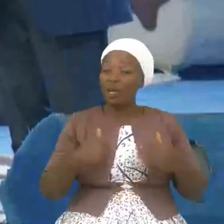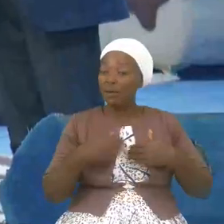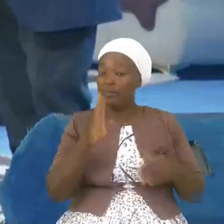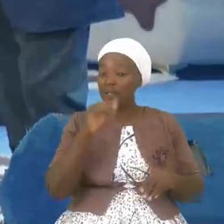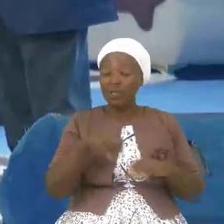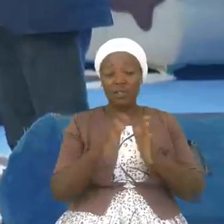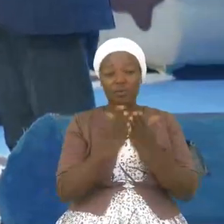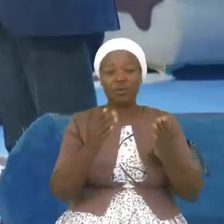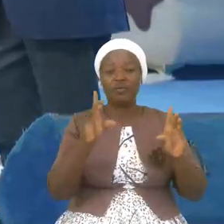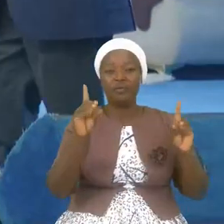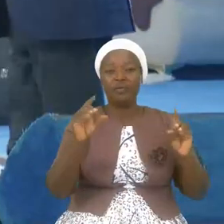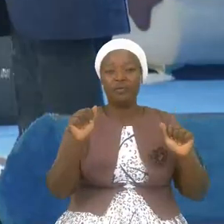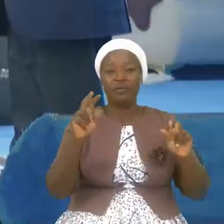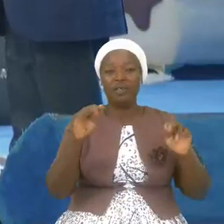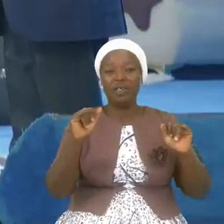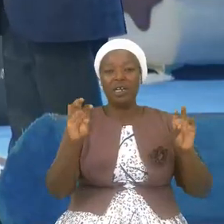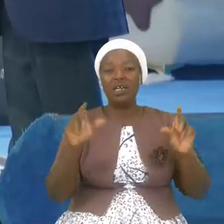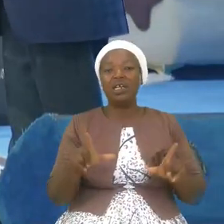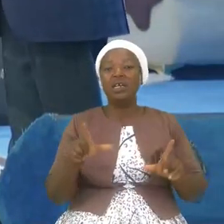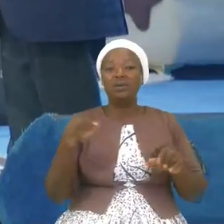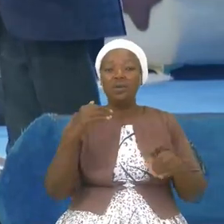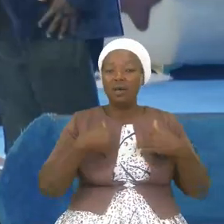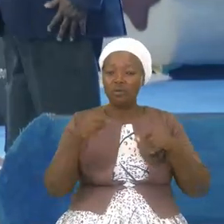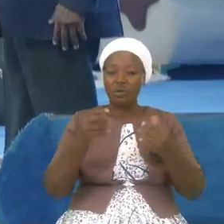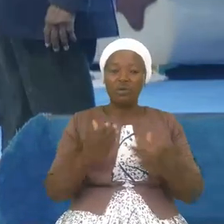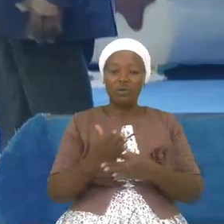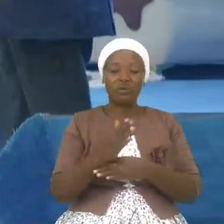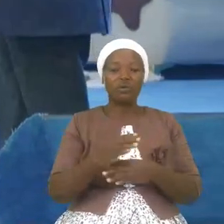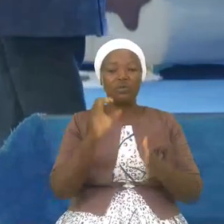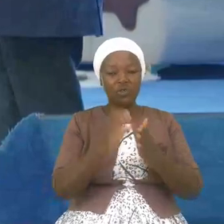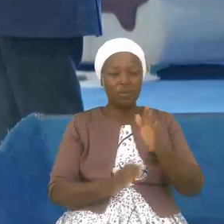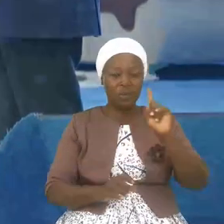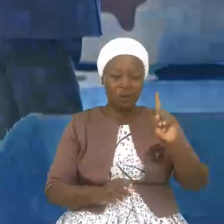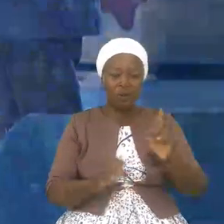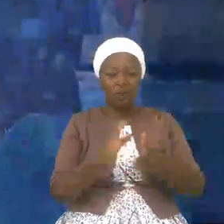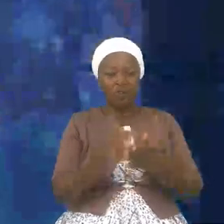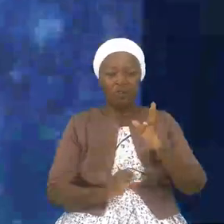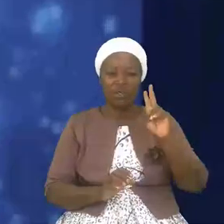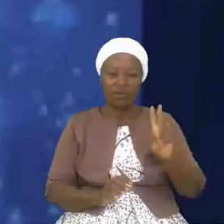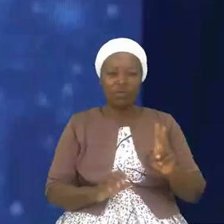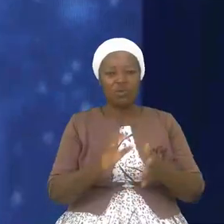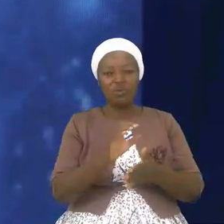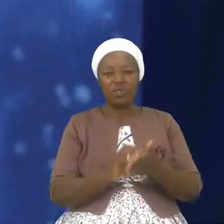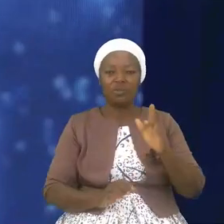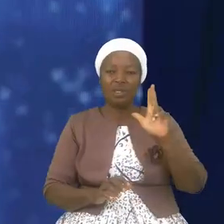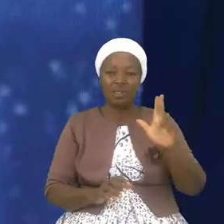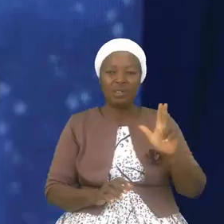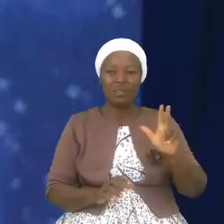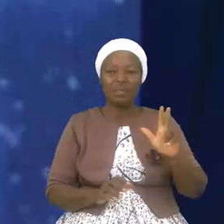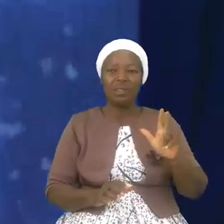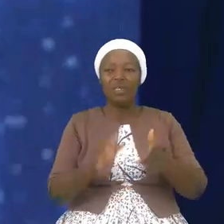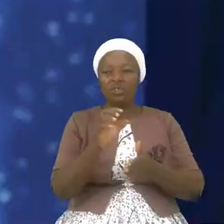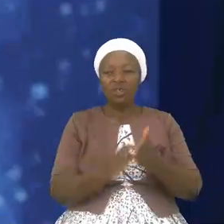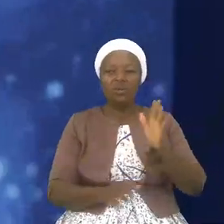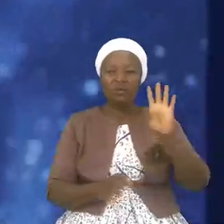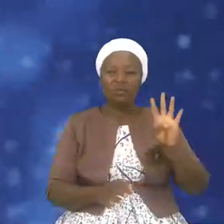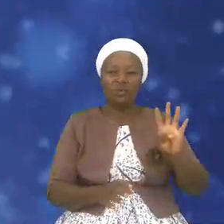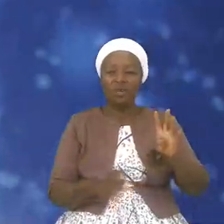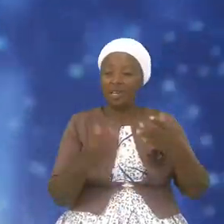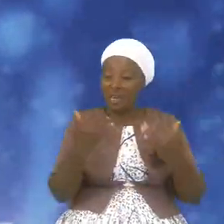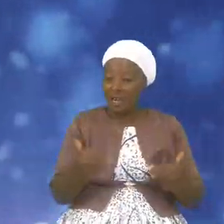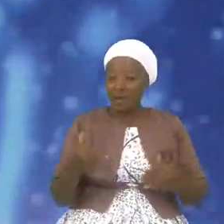Nous sommes dans le livre de Daniel, nous avons vu le chapitre 1, le chapitre 2, le chapitre 3. Chapitre